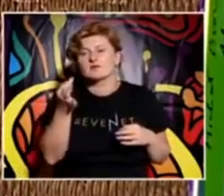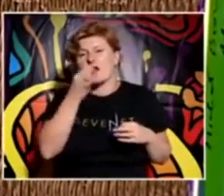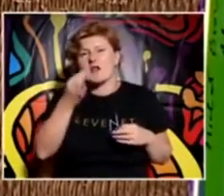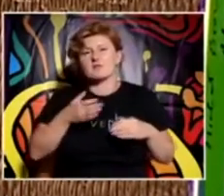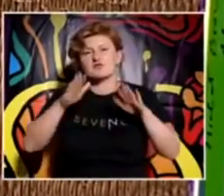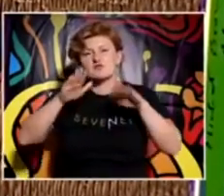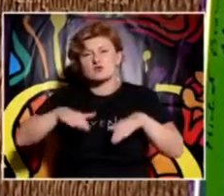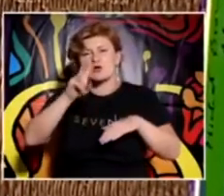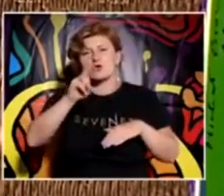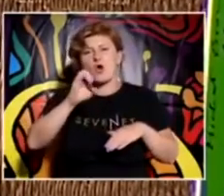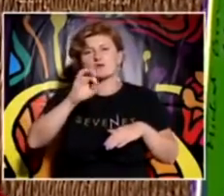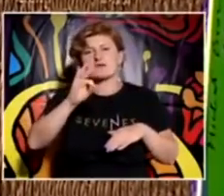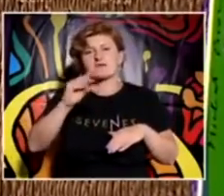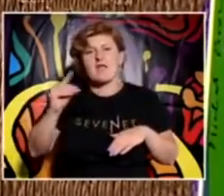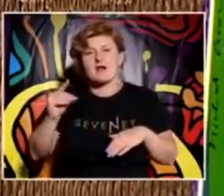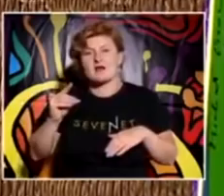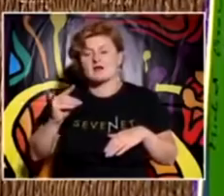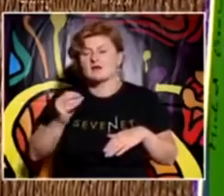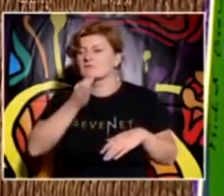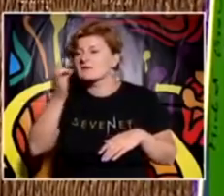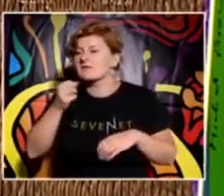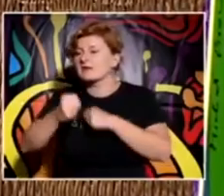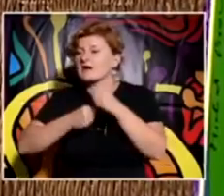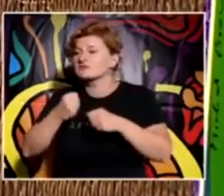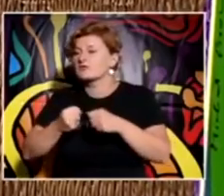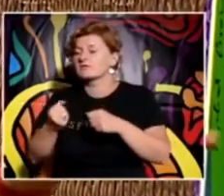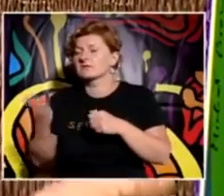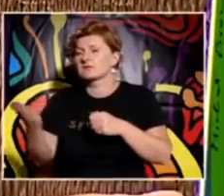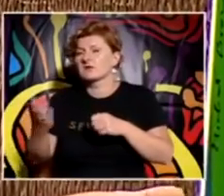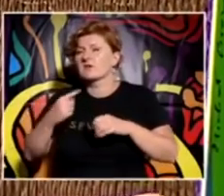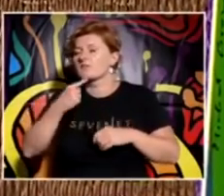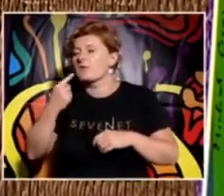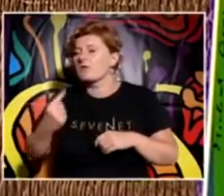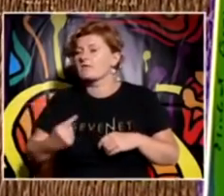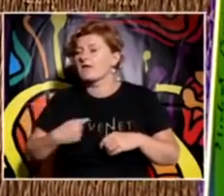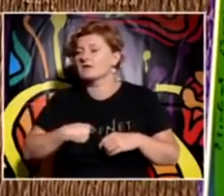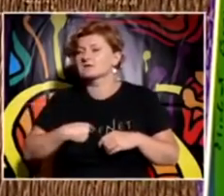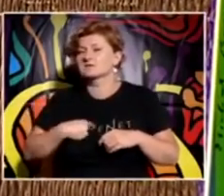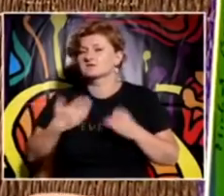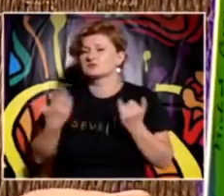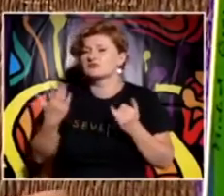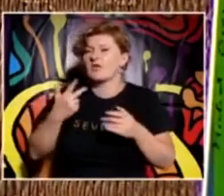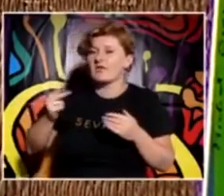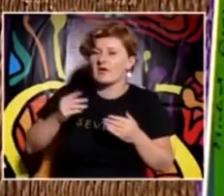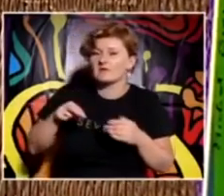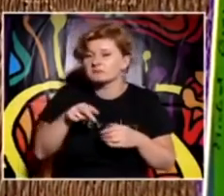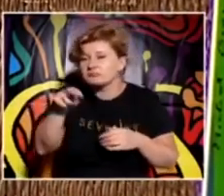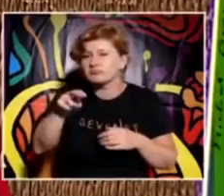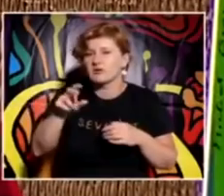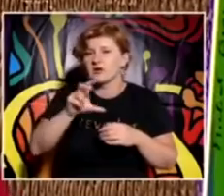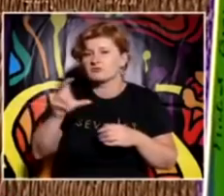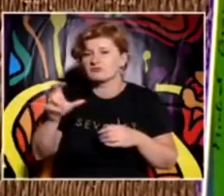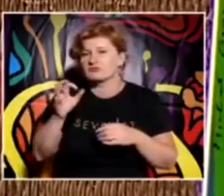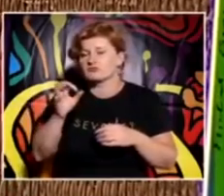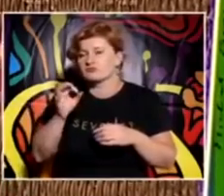zostajesz w hostelu, spytać się po prostu pracownika hostelu, powiedz mi, na które dzielnice nie wchodzić, czy lepiej wziąć tuk-tuka,